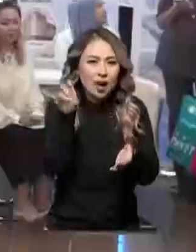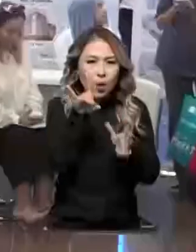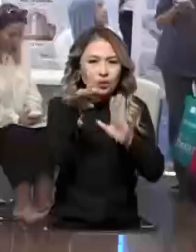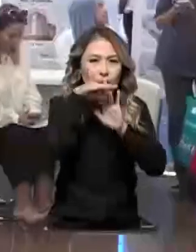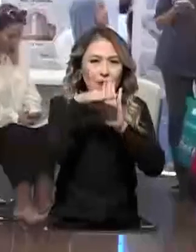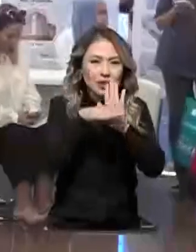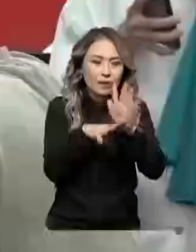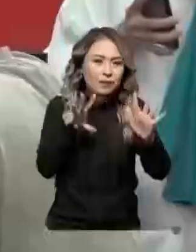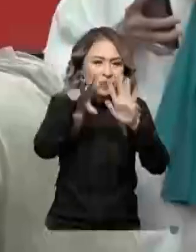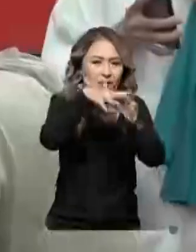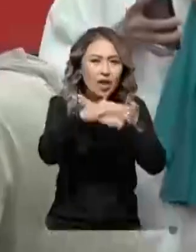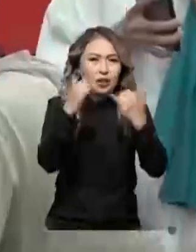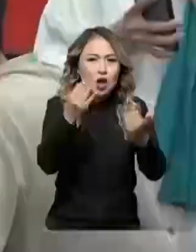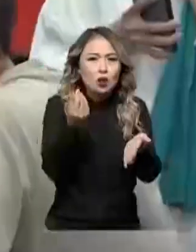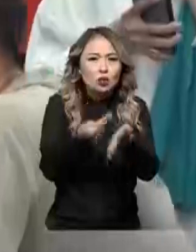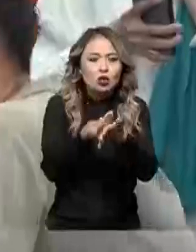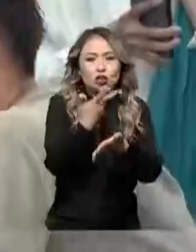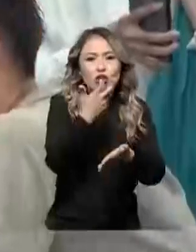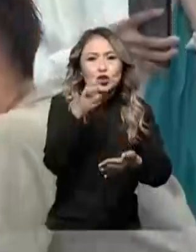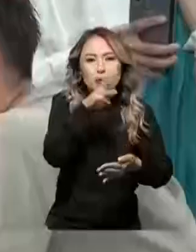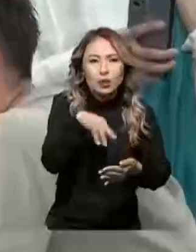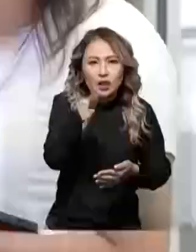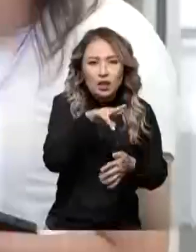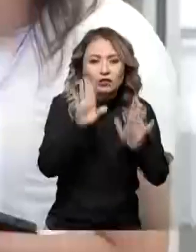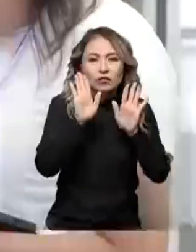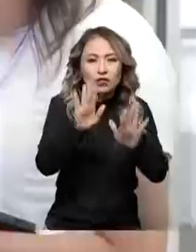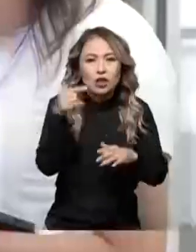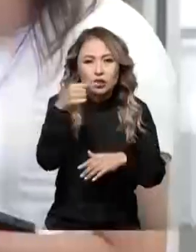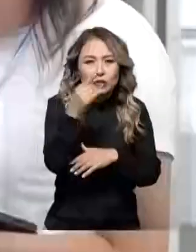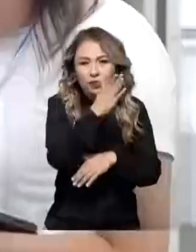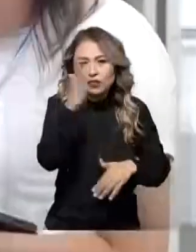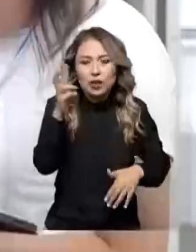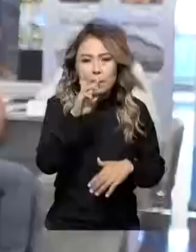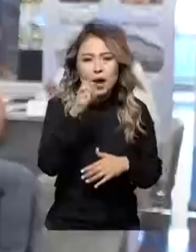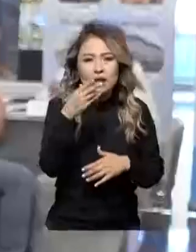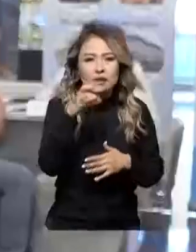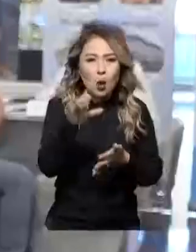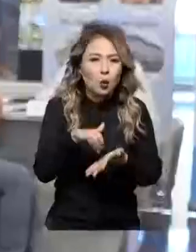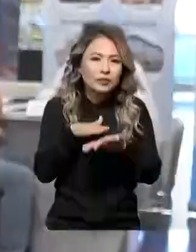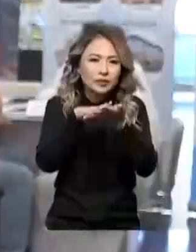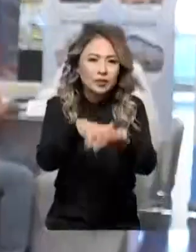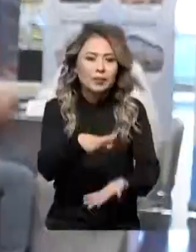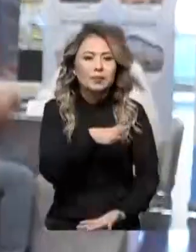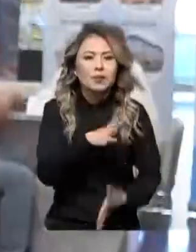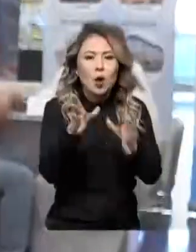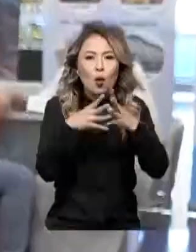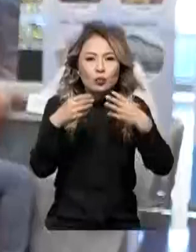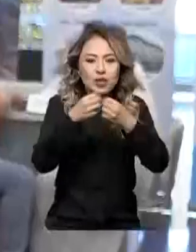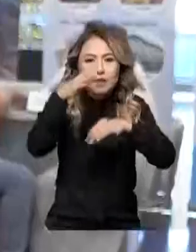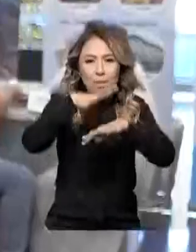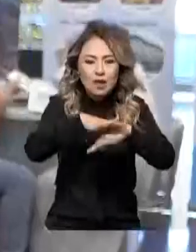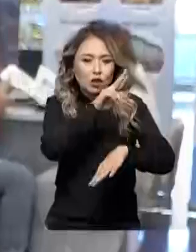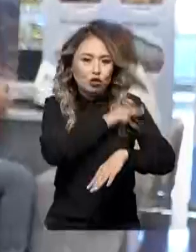іске қосты. Жоба бюджеті 300 миллиард теңге. Қазірдің өзінде оған мыңдаған маңғыстаулық өтінім берген. Отбасы банкпен жұмыс жасайтын